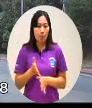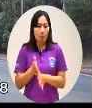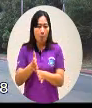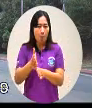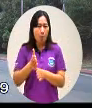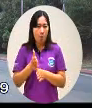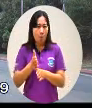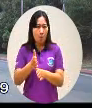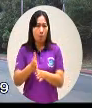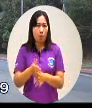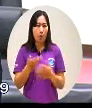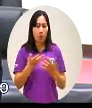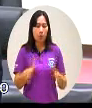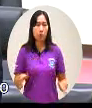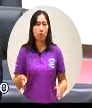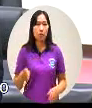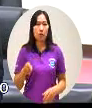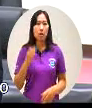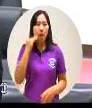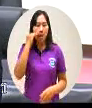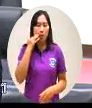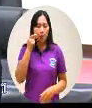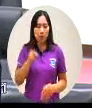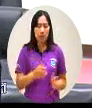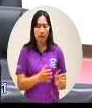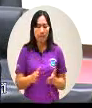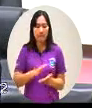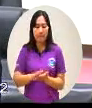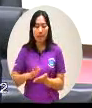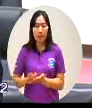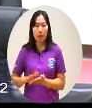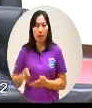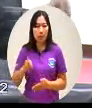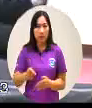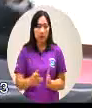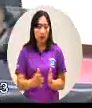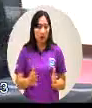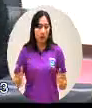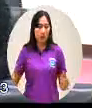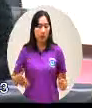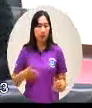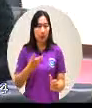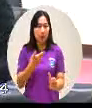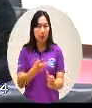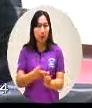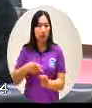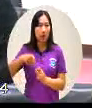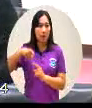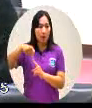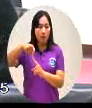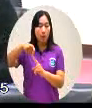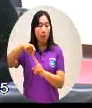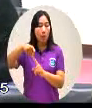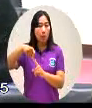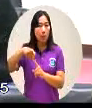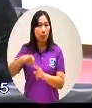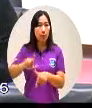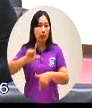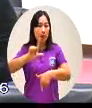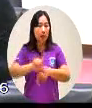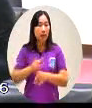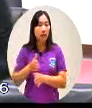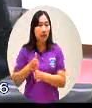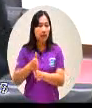板车，那会当即个来处理开吼，暂时即个跨度来，予咱的公车专用，也是要有拖拉库，也是要有连接